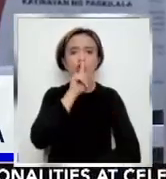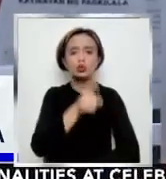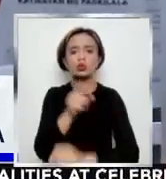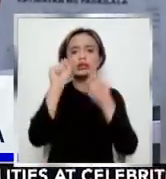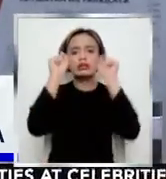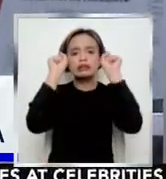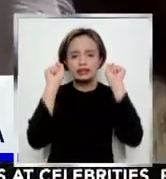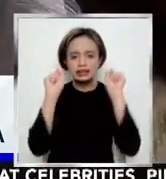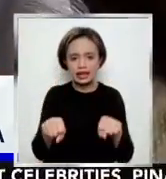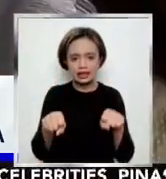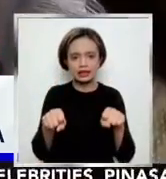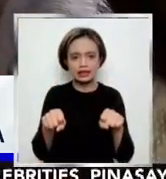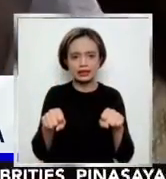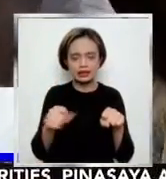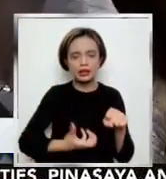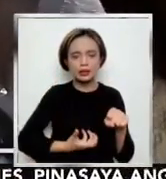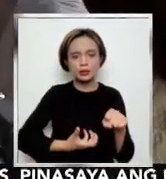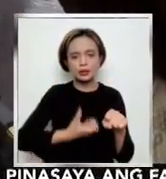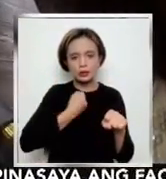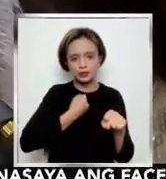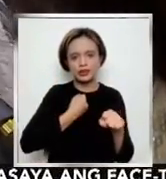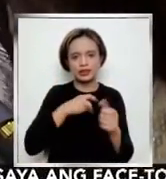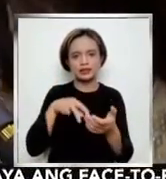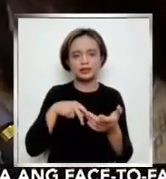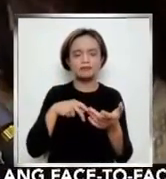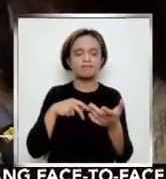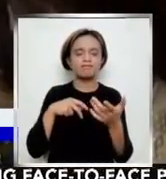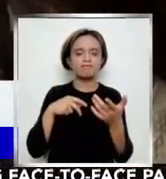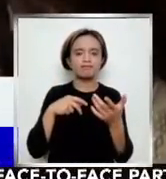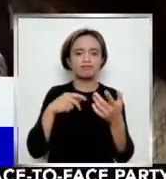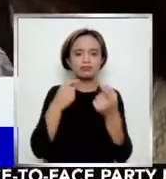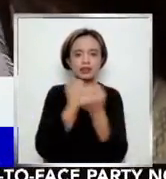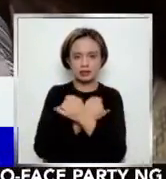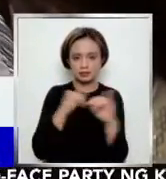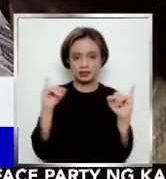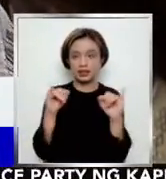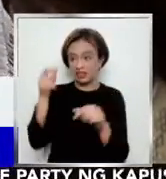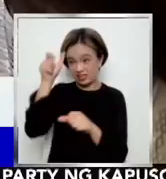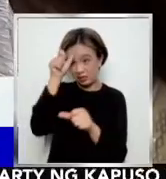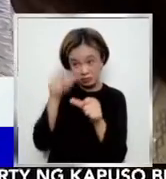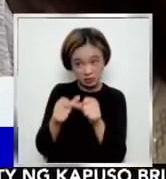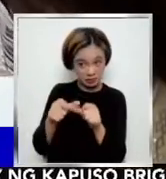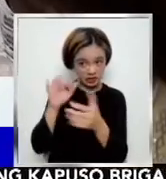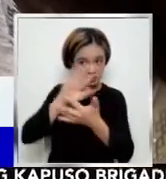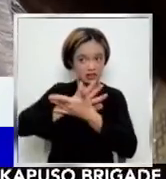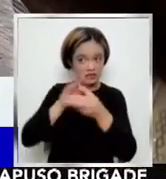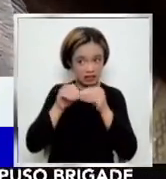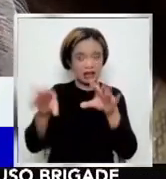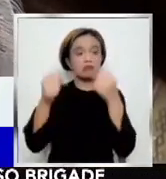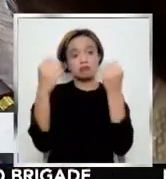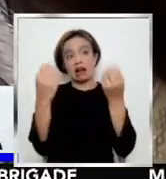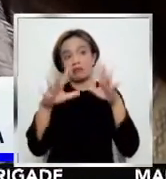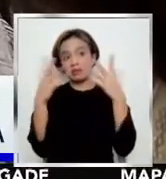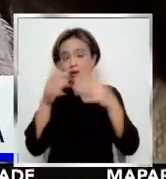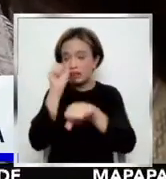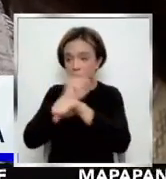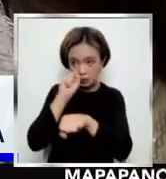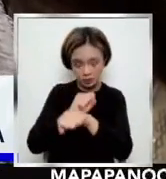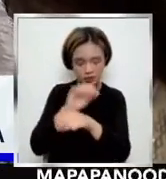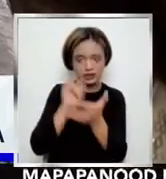sa sariling paa. Kasi yung iba naman, alam naman natin na nag-COVID-19, di ba? Maraming nawala ng trabaho, kaya binalikan talaga